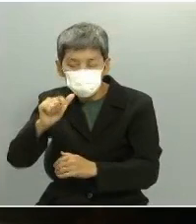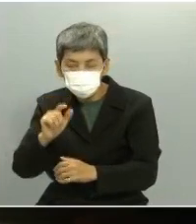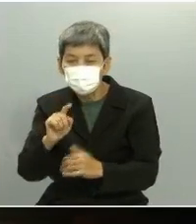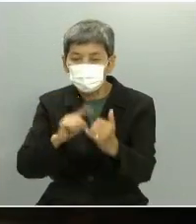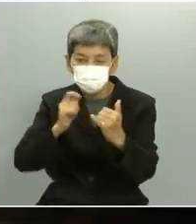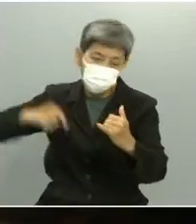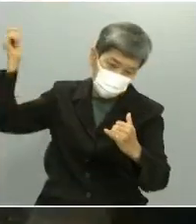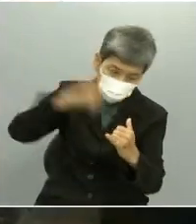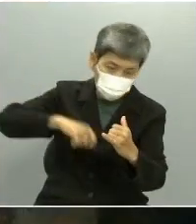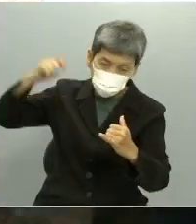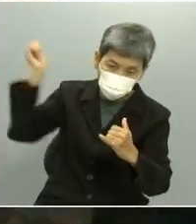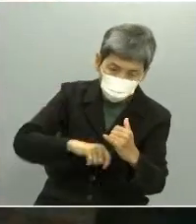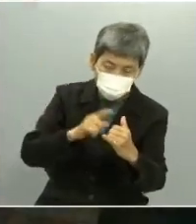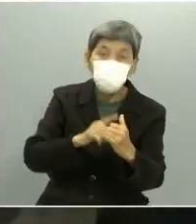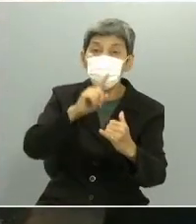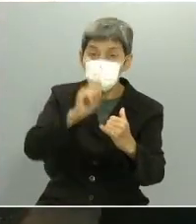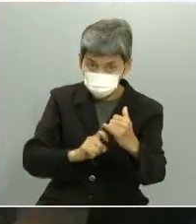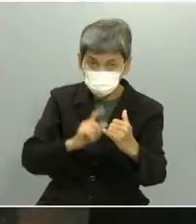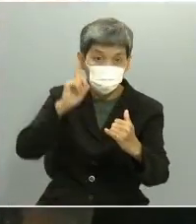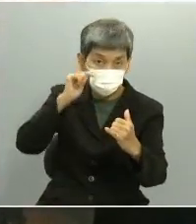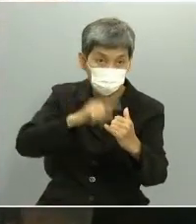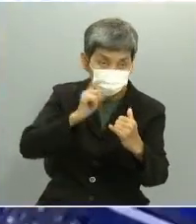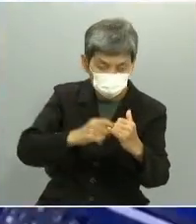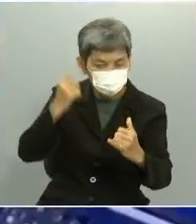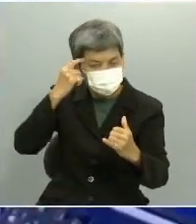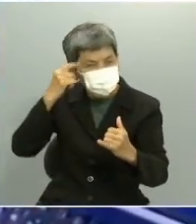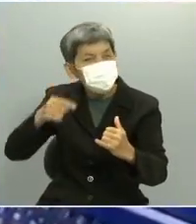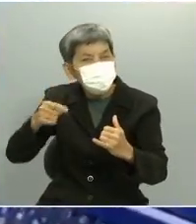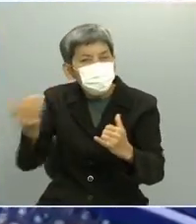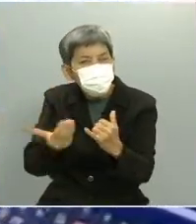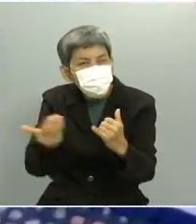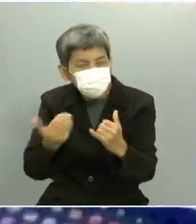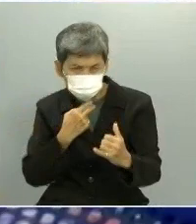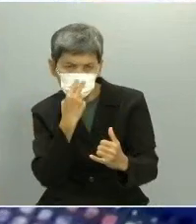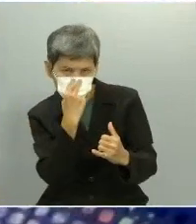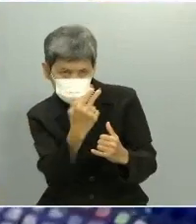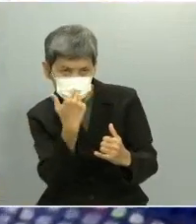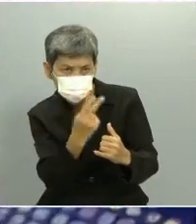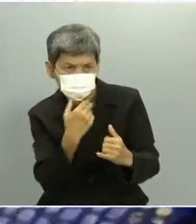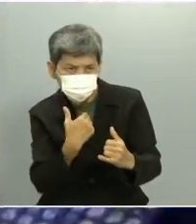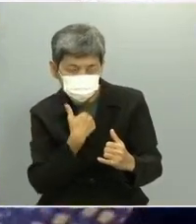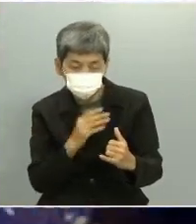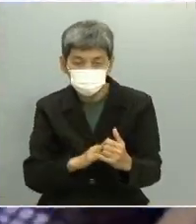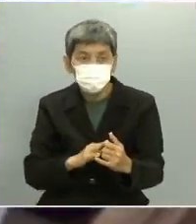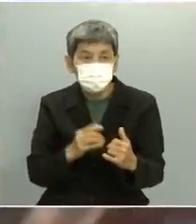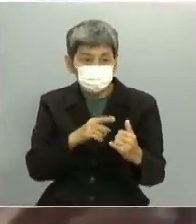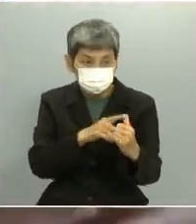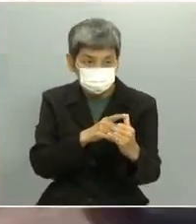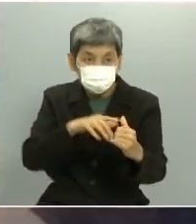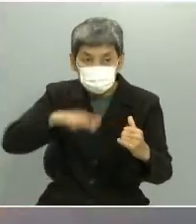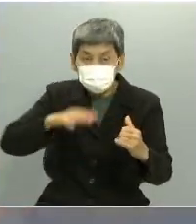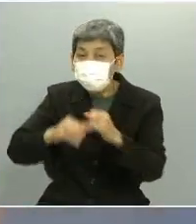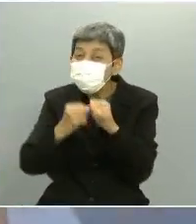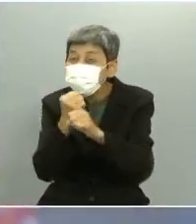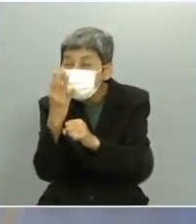าเอาค้อนเนี่ยทุบย่าเด็กไปแล้วคาดว่าเด็กชาย4ขวบน่าจะเห็นเหตุการณ์เพราะตอนญาติเข้าไปถึงเด็ก4ขว